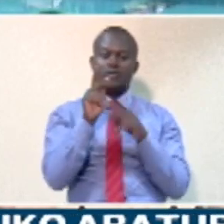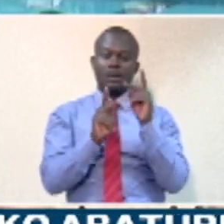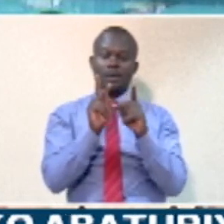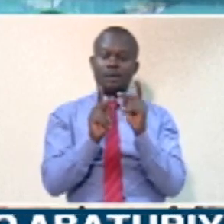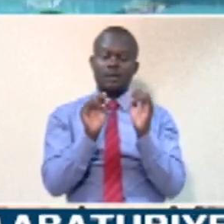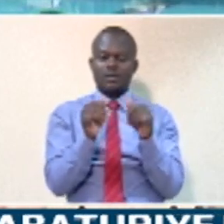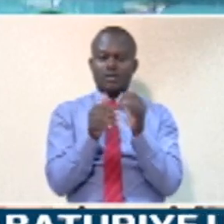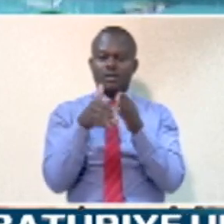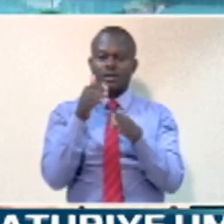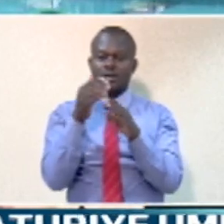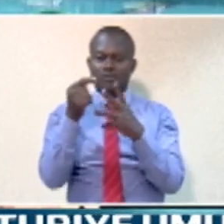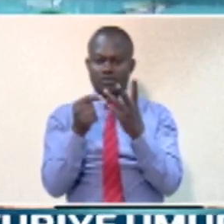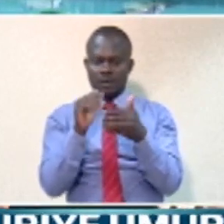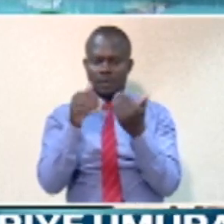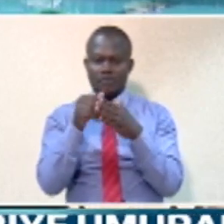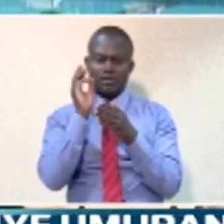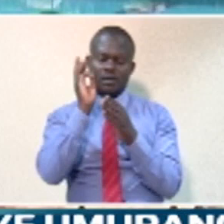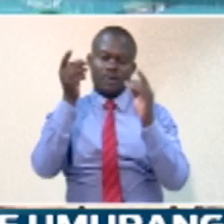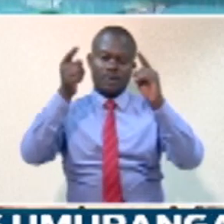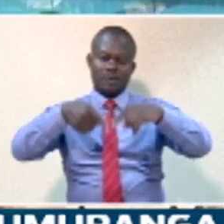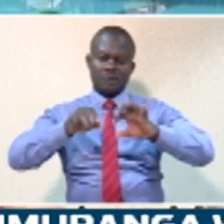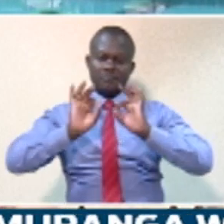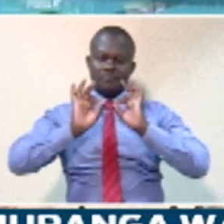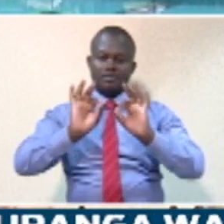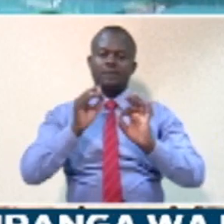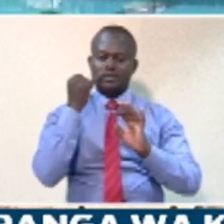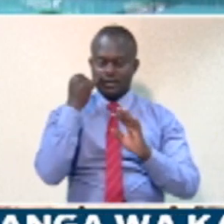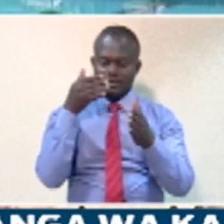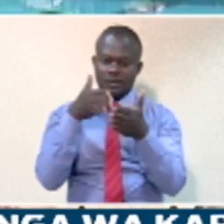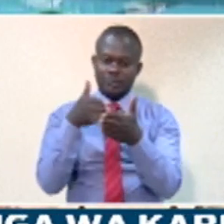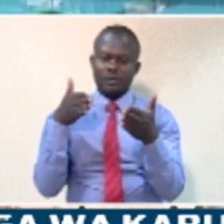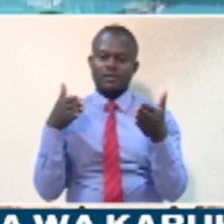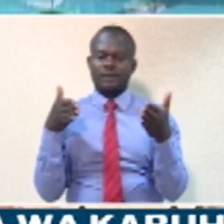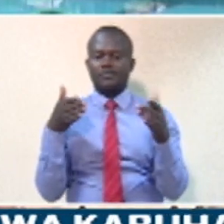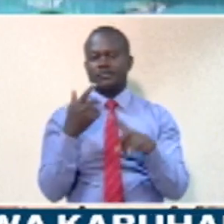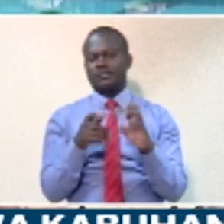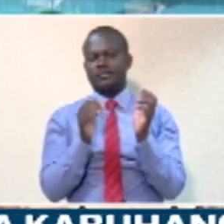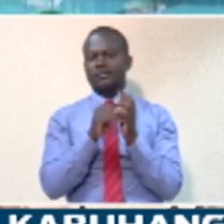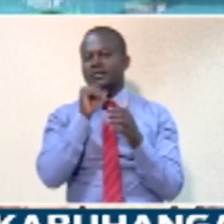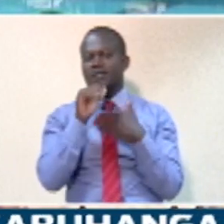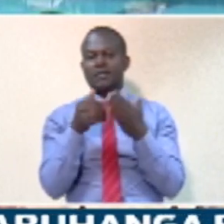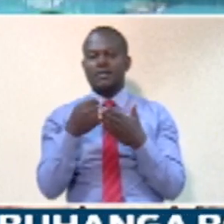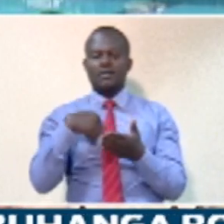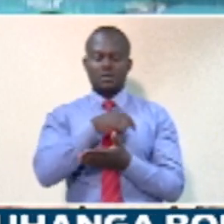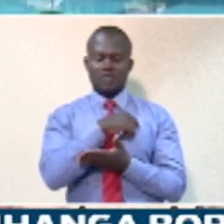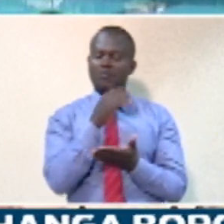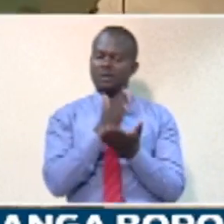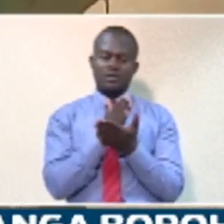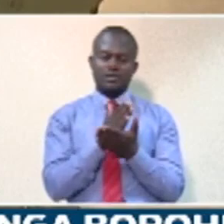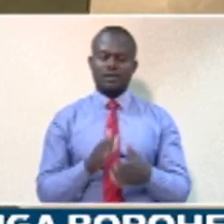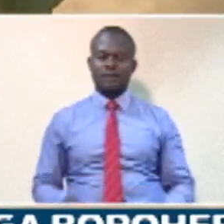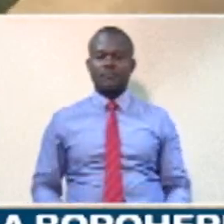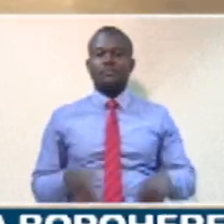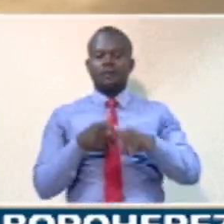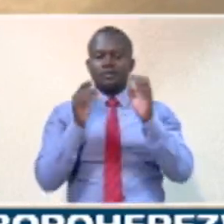ibyari byangiritse ku buryo bazaza rwose bimeze neza, nubwo twakumwe mu nkokora ariko ntago twayihagaze ngo turekeraho. Ku